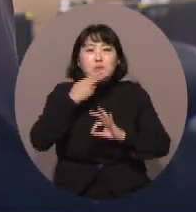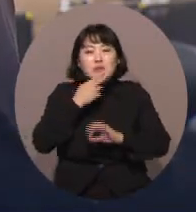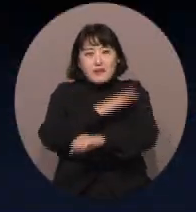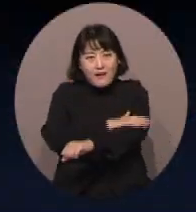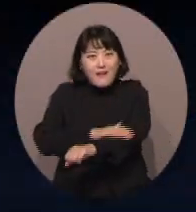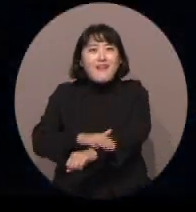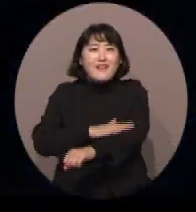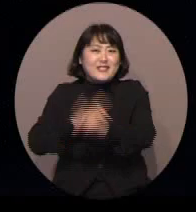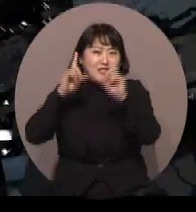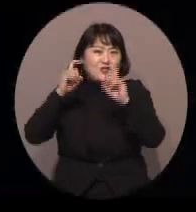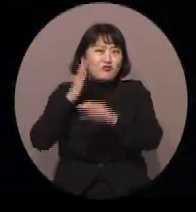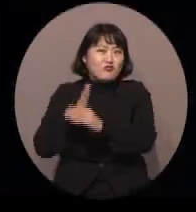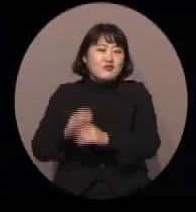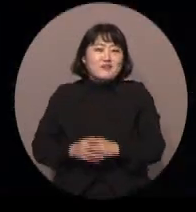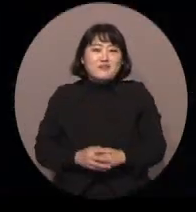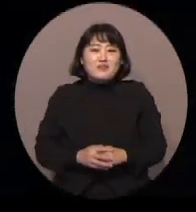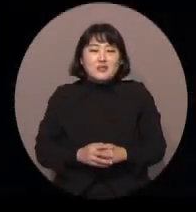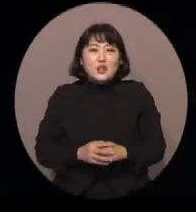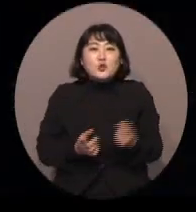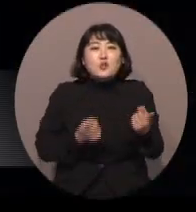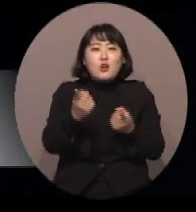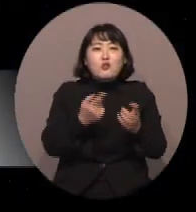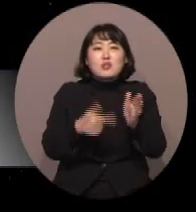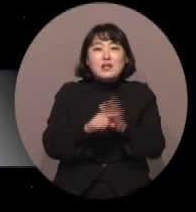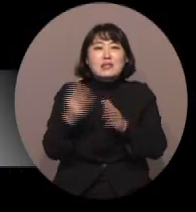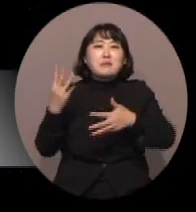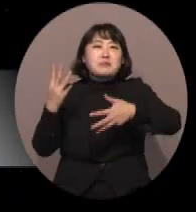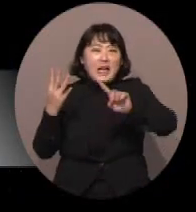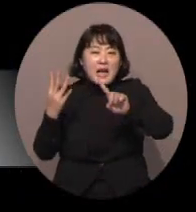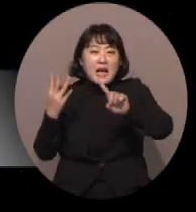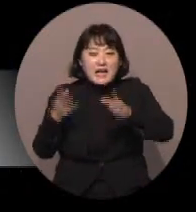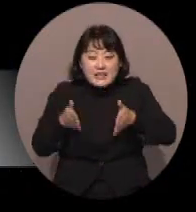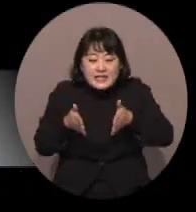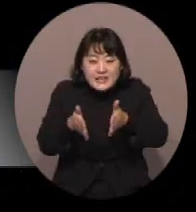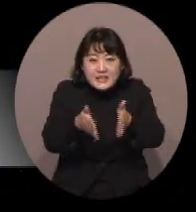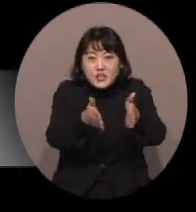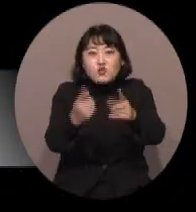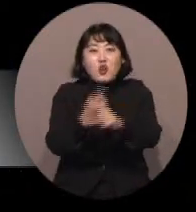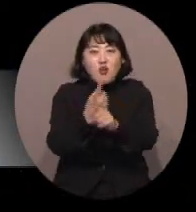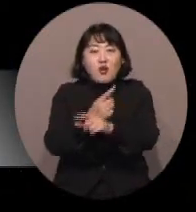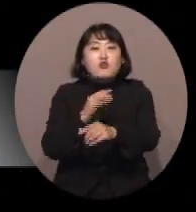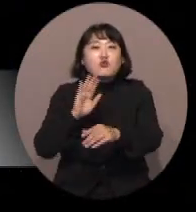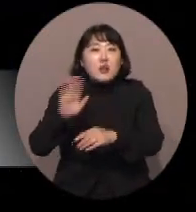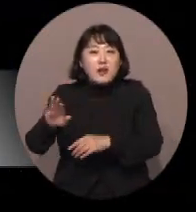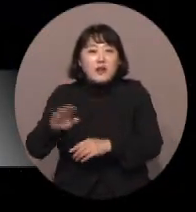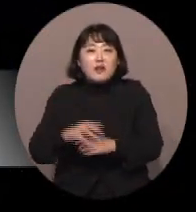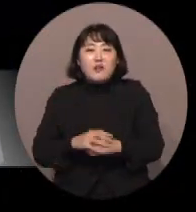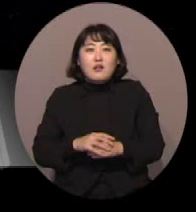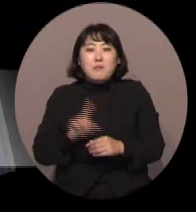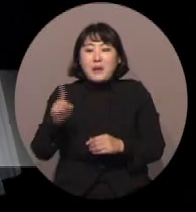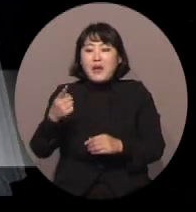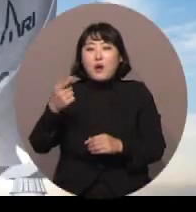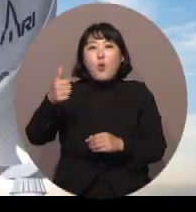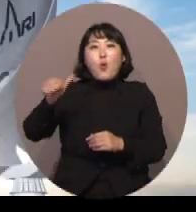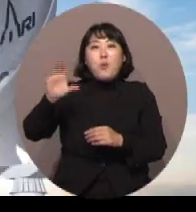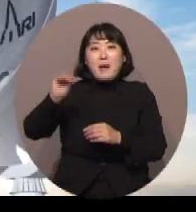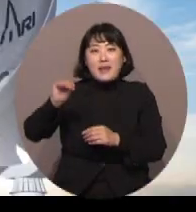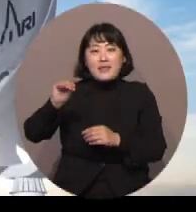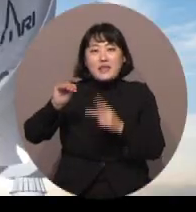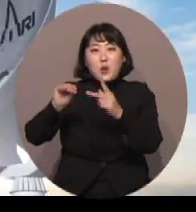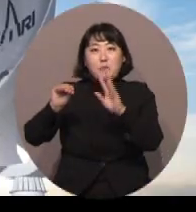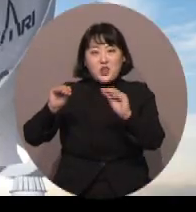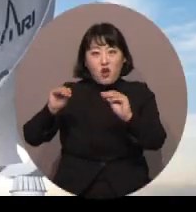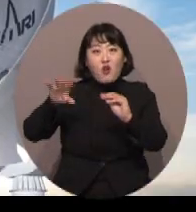찍어내서 5차 보정을 위해 3차 궤적 수정 기동을 한 다누리는 현재 지구로부터 약 105만 킬로미터